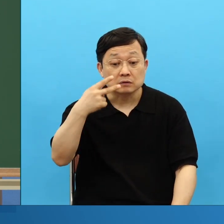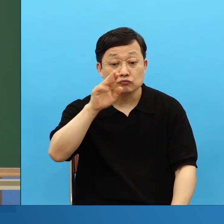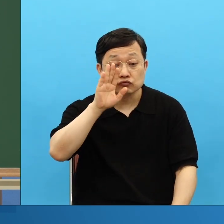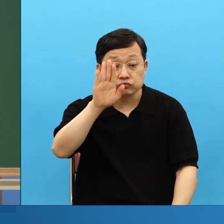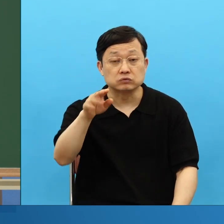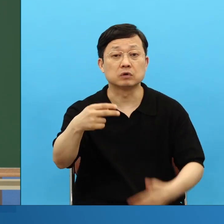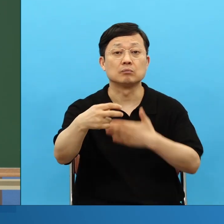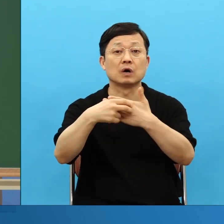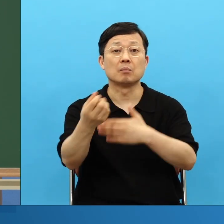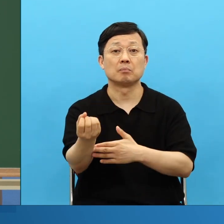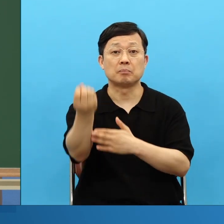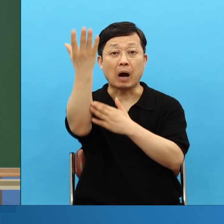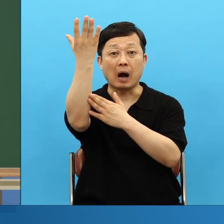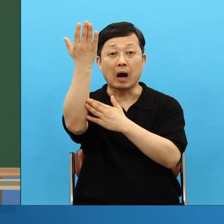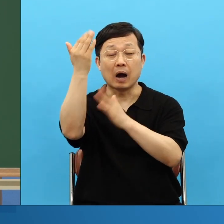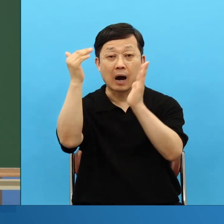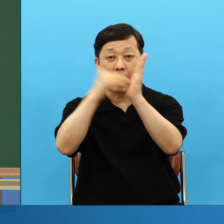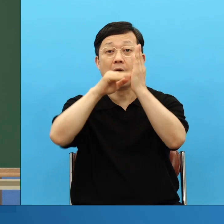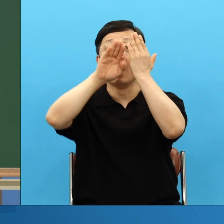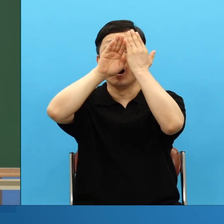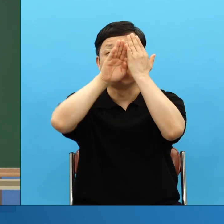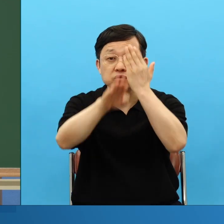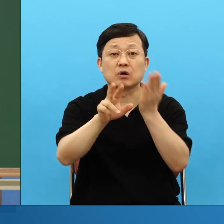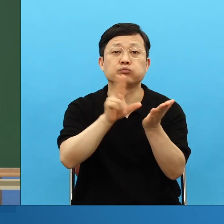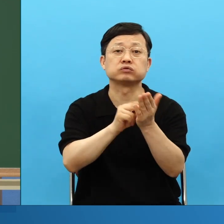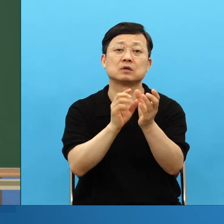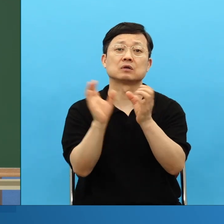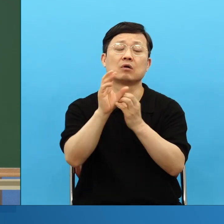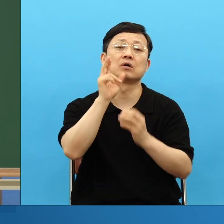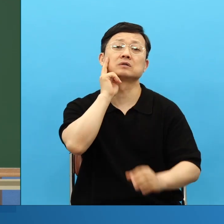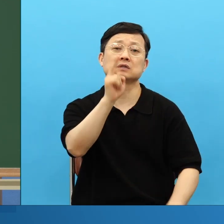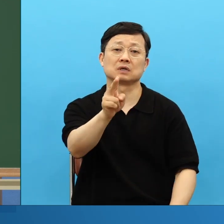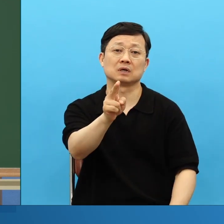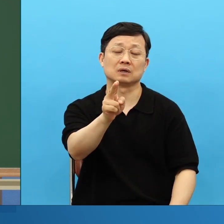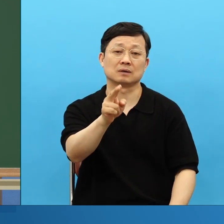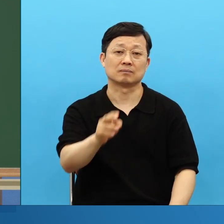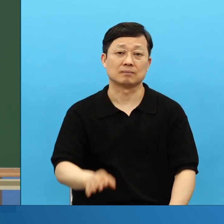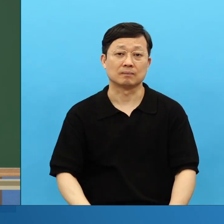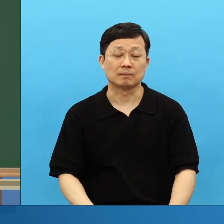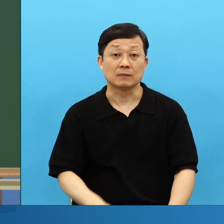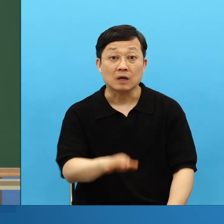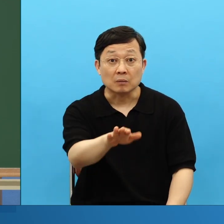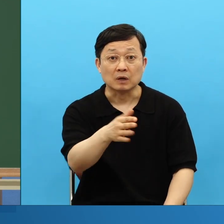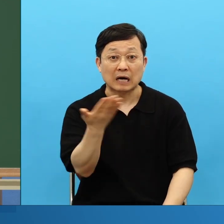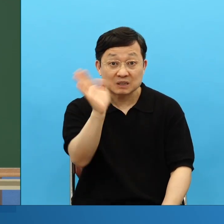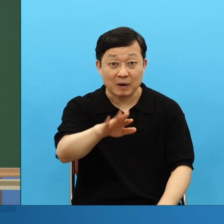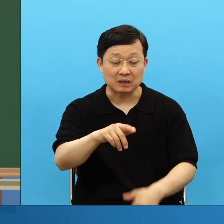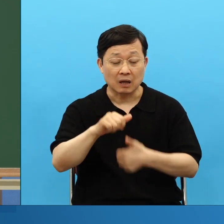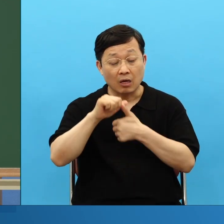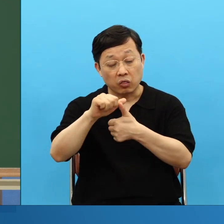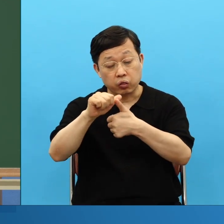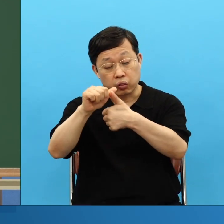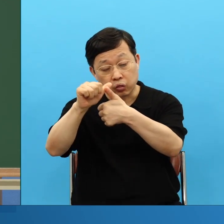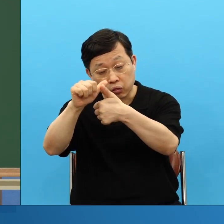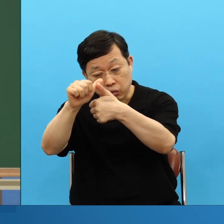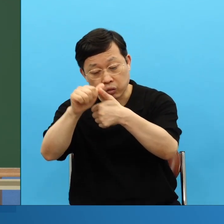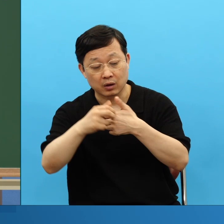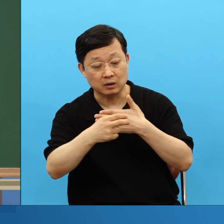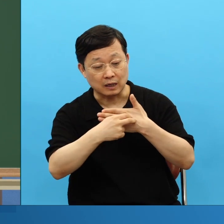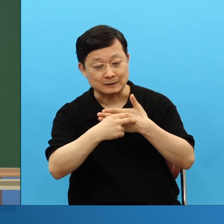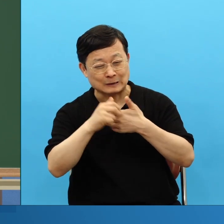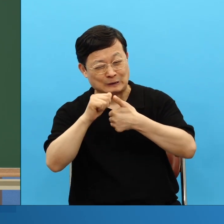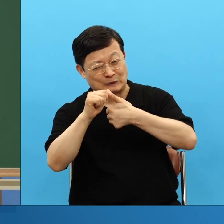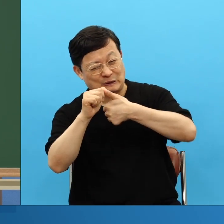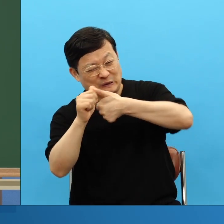이겼는데 문제는 그 다음이었어요. 이 약사가 이겼는데 이미 옥시코돈이라는